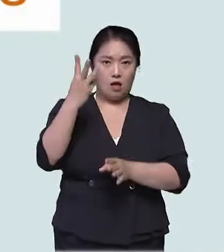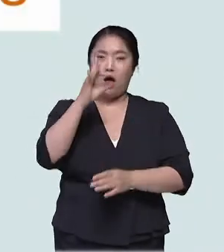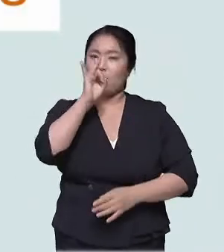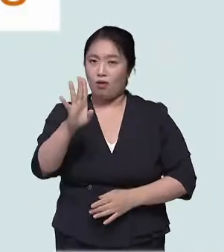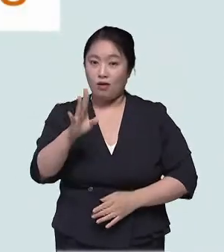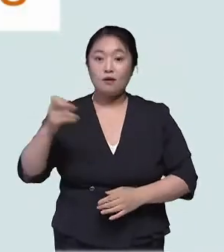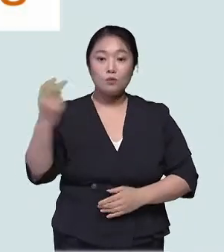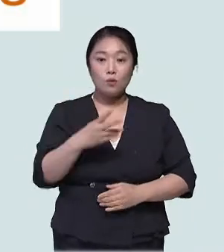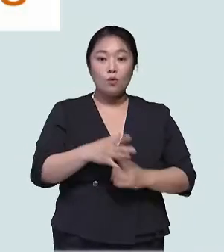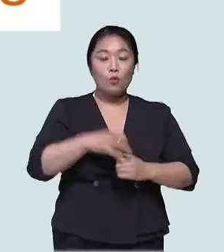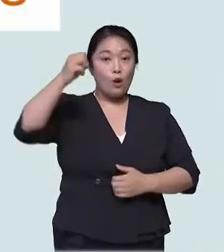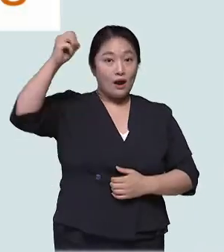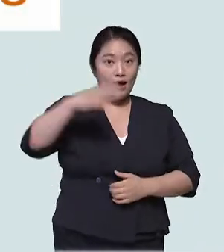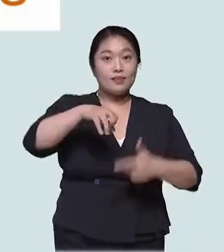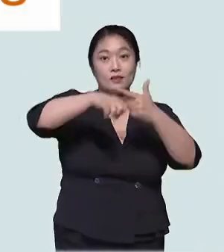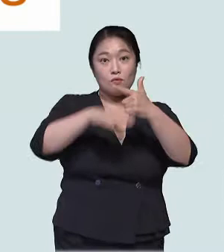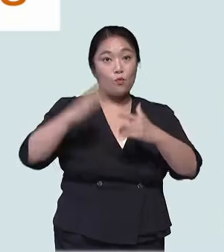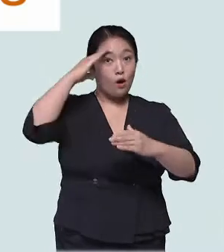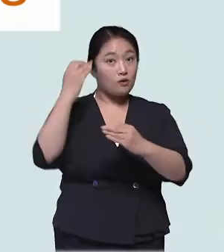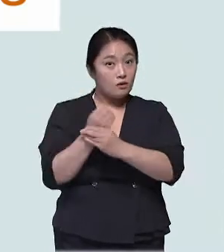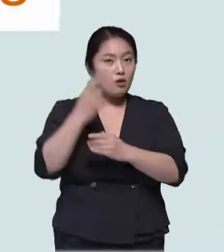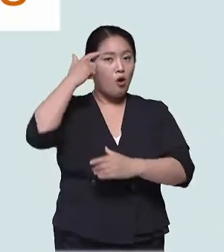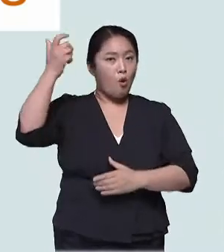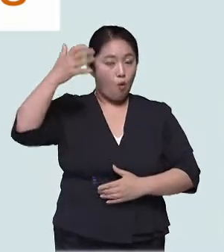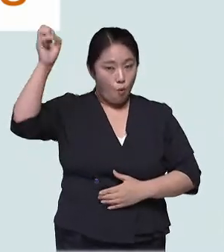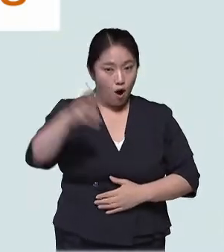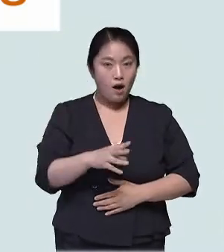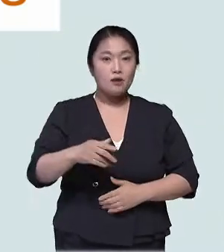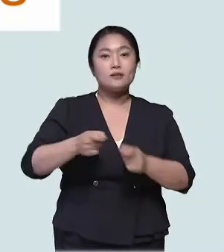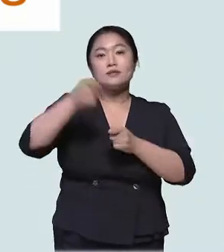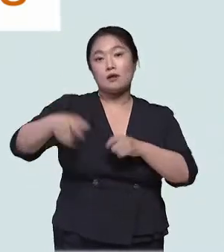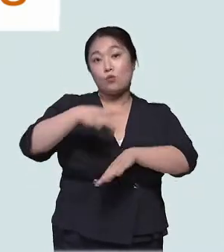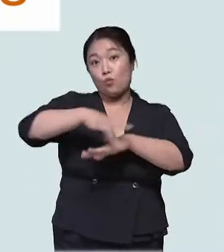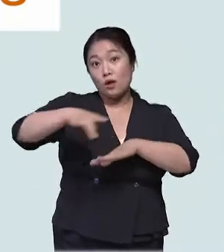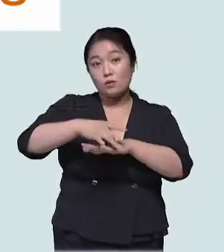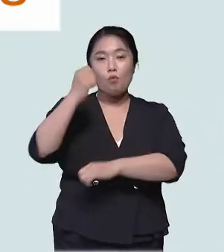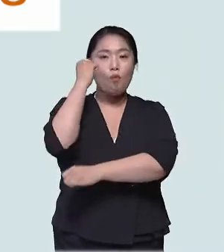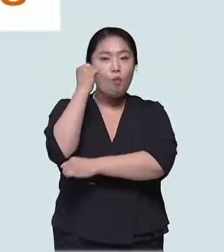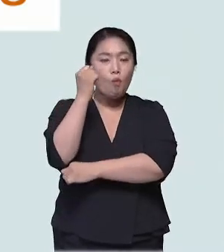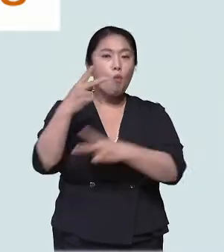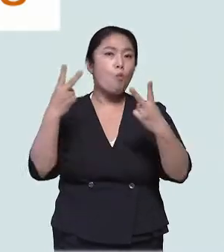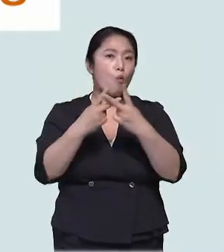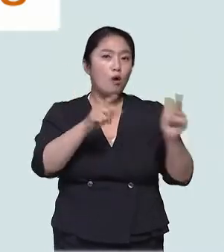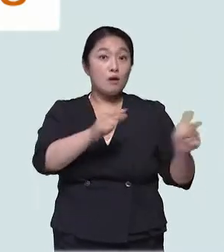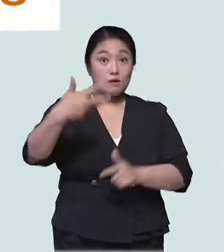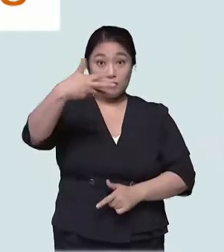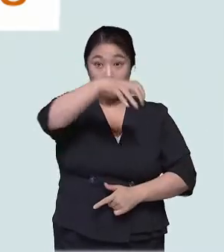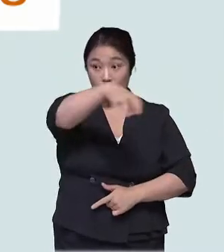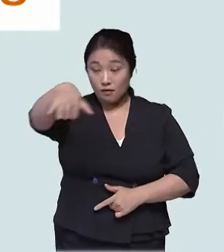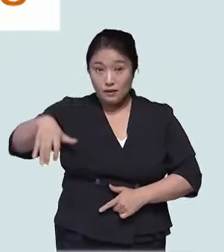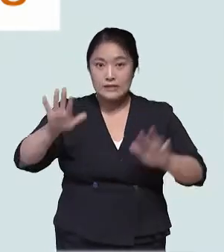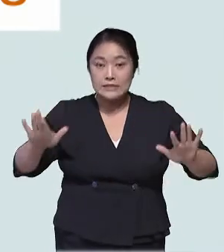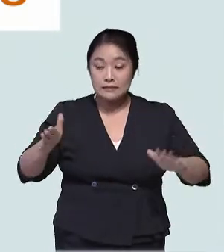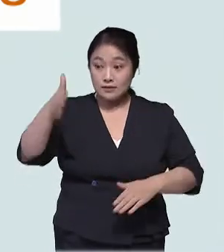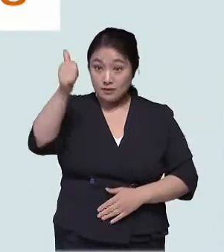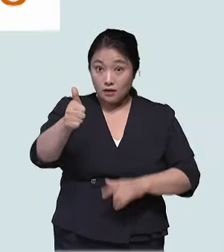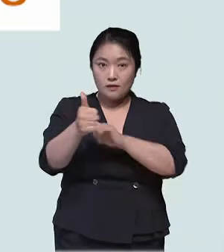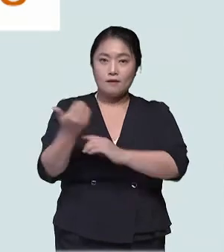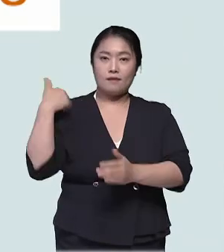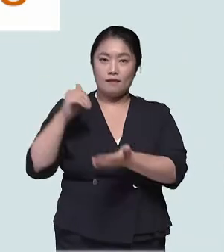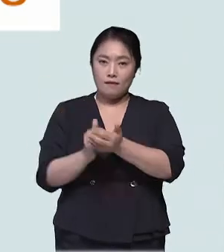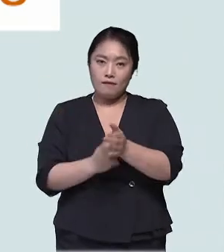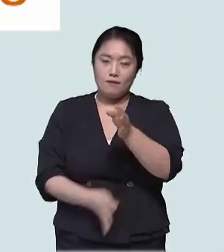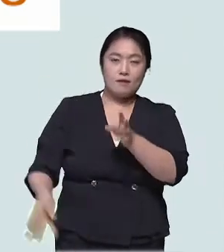있고 광양과 나주 화순 영광 장성 완도 영암 곡성 등 8 곳은 현직 단체장이